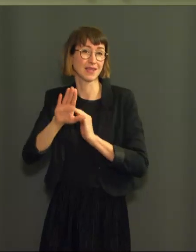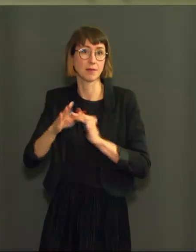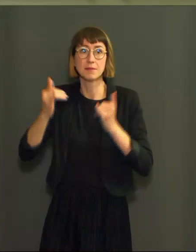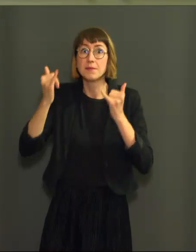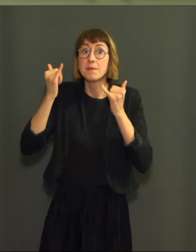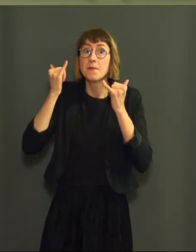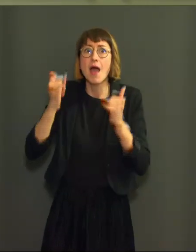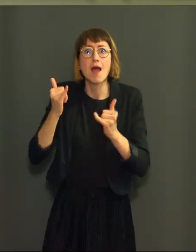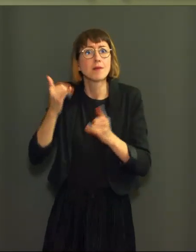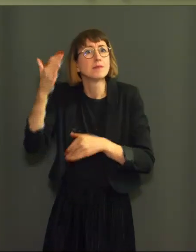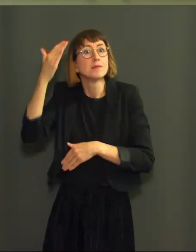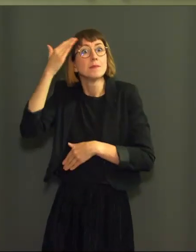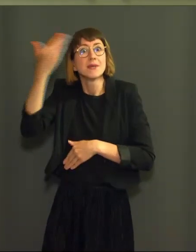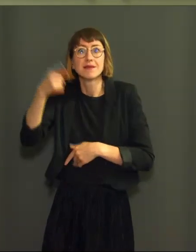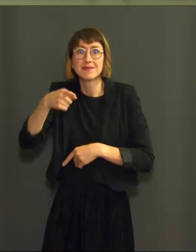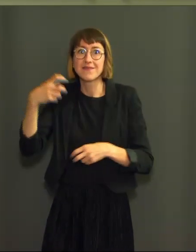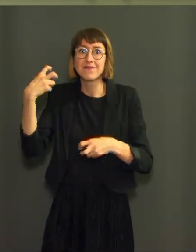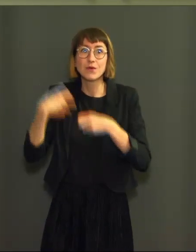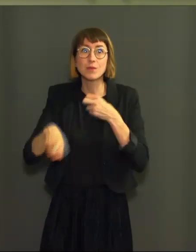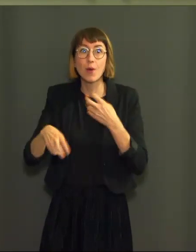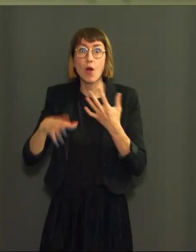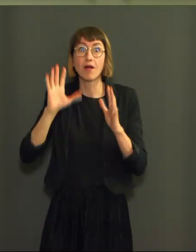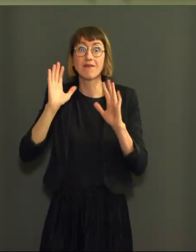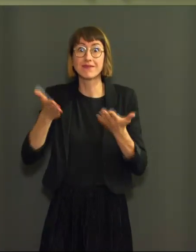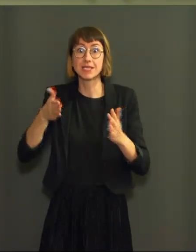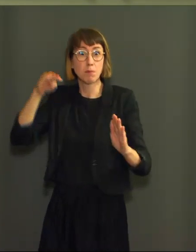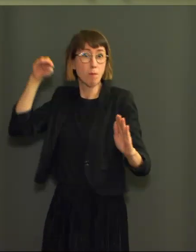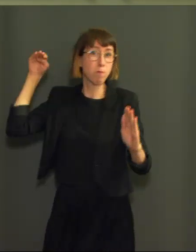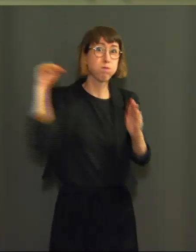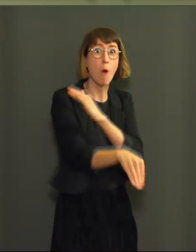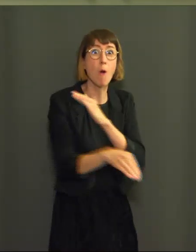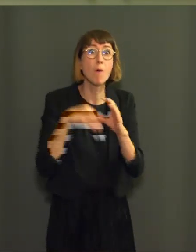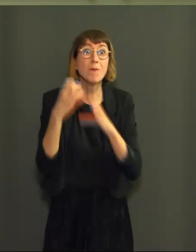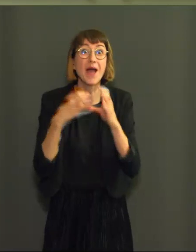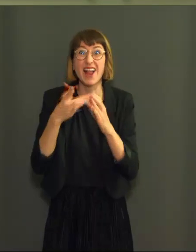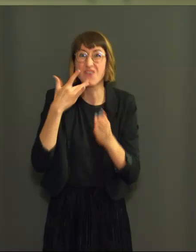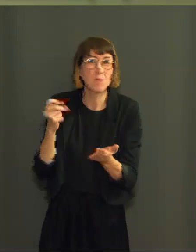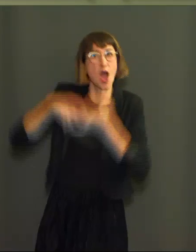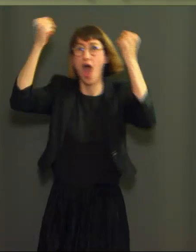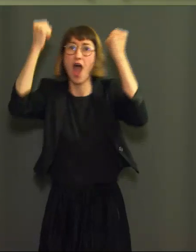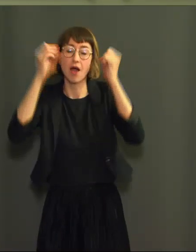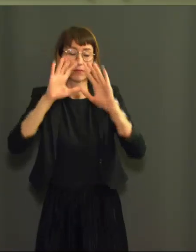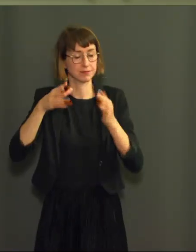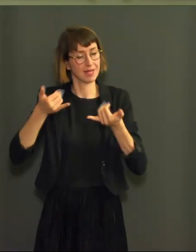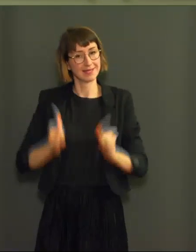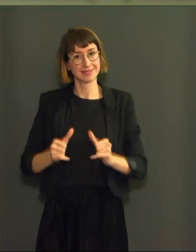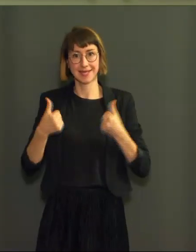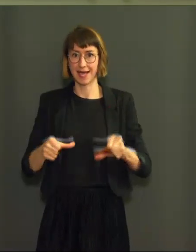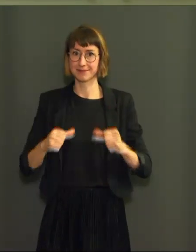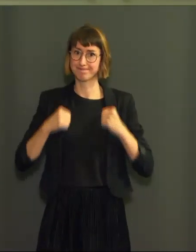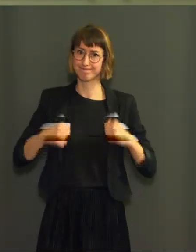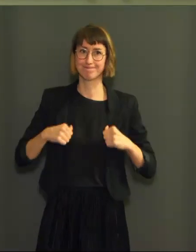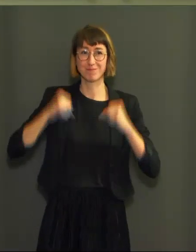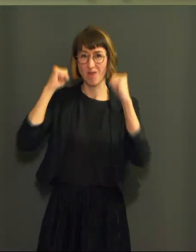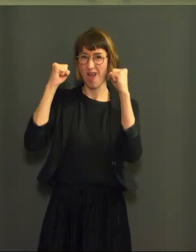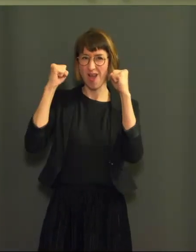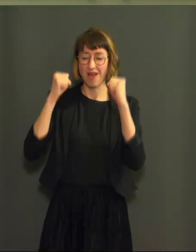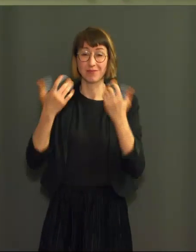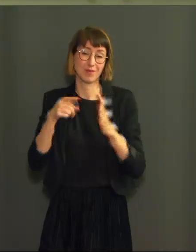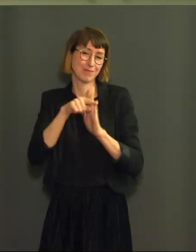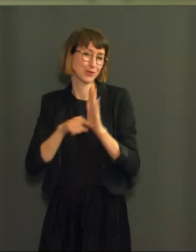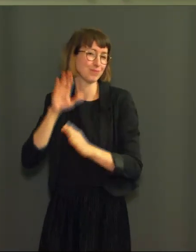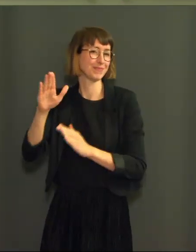goal, il faudra une certaine discipline pour pouvoir rester assis. Ce sont les règles Horeca, donc ça veut dire des tables de 4, sauf si votre foyer est plus grand, et